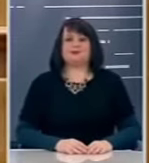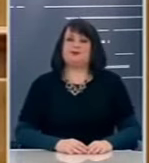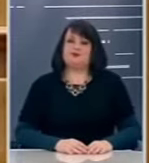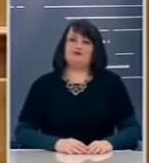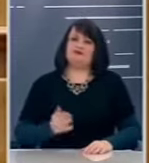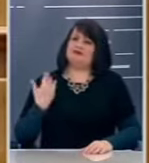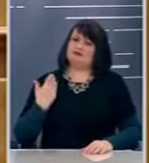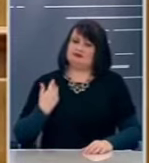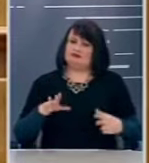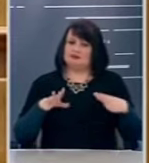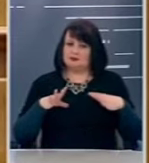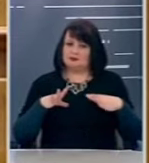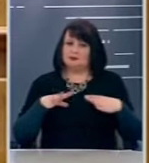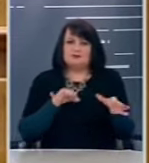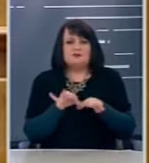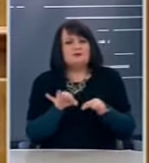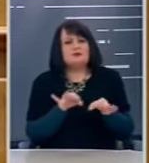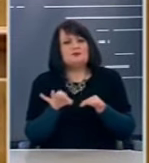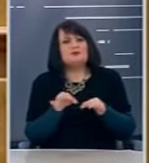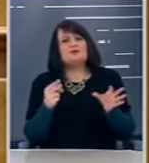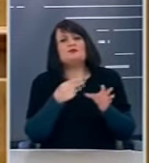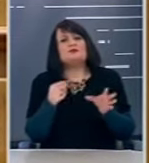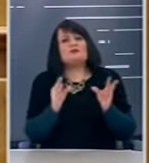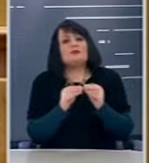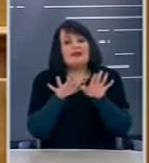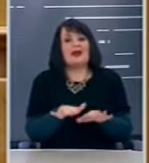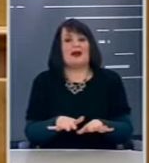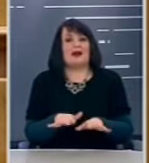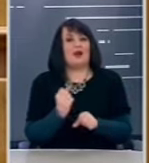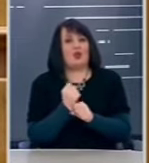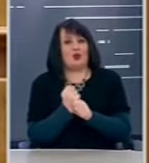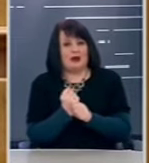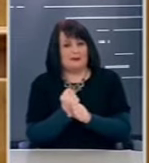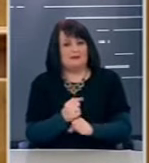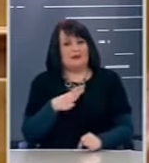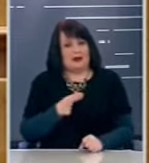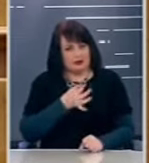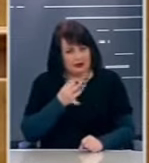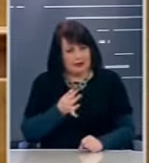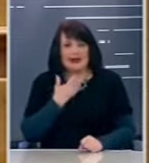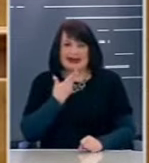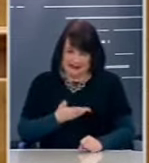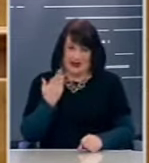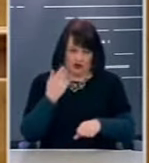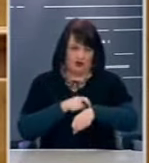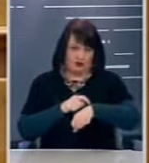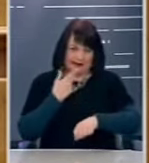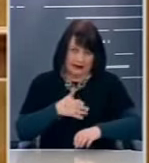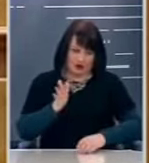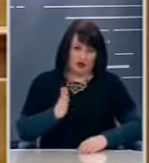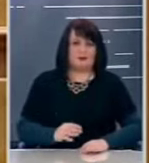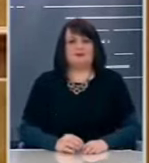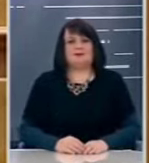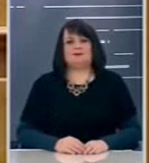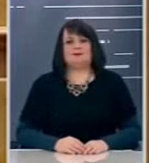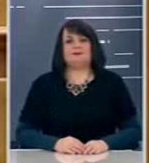καιρό τον σχεδιασμό μας σε αυτόν τον τομέα. Και θέλω να σταθώ, και θα κλείσω κύριε Πρόεδρε, για να